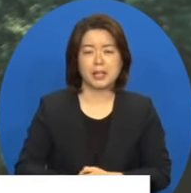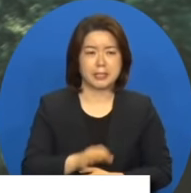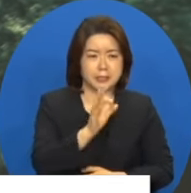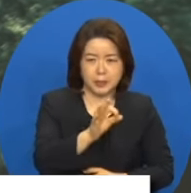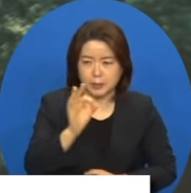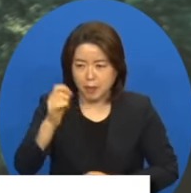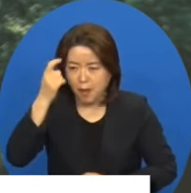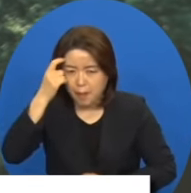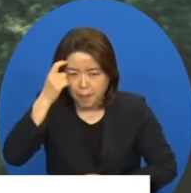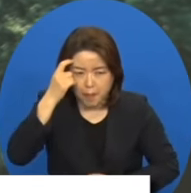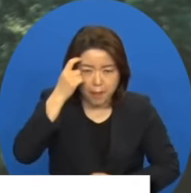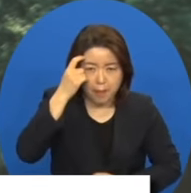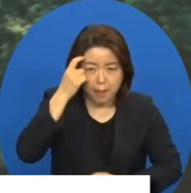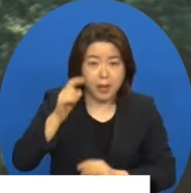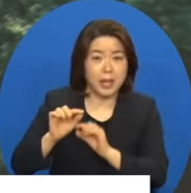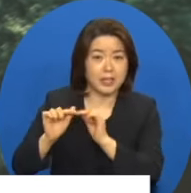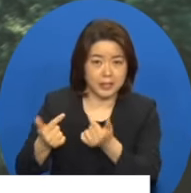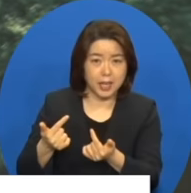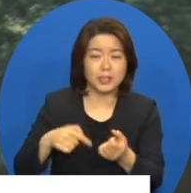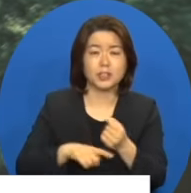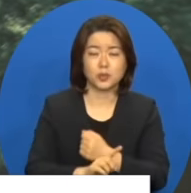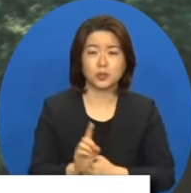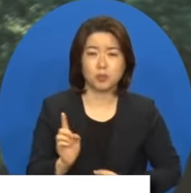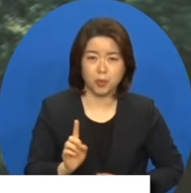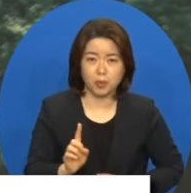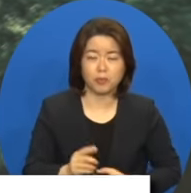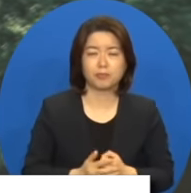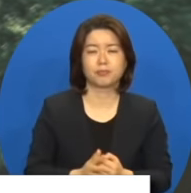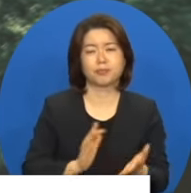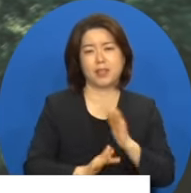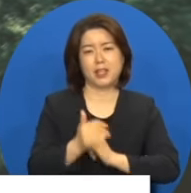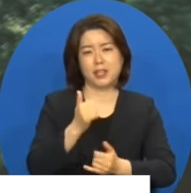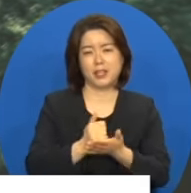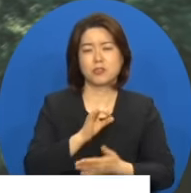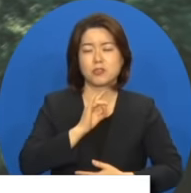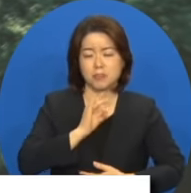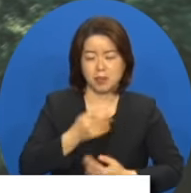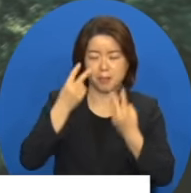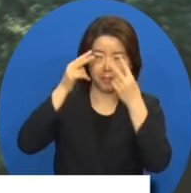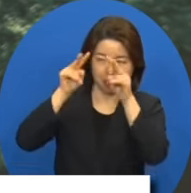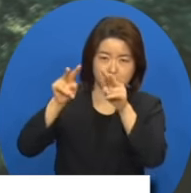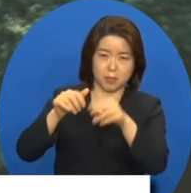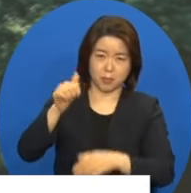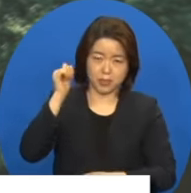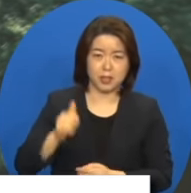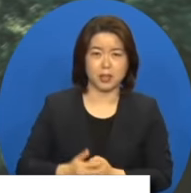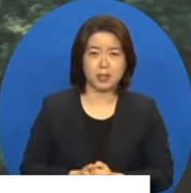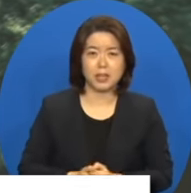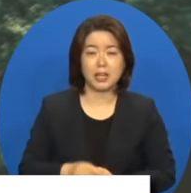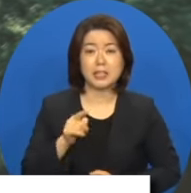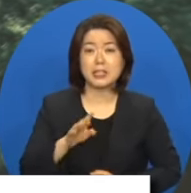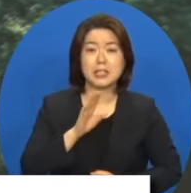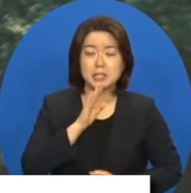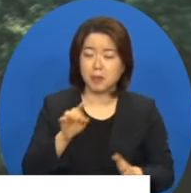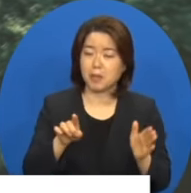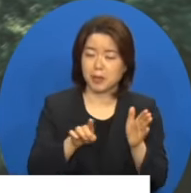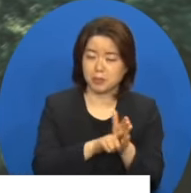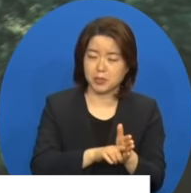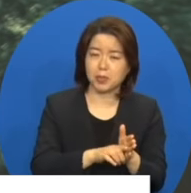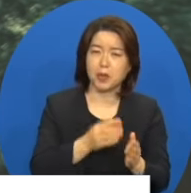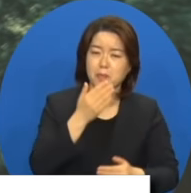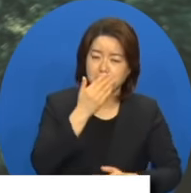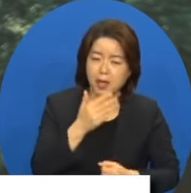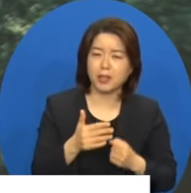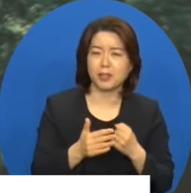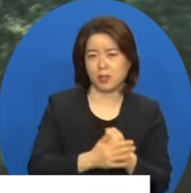돈돈하고 연연하지 않을 수 있었던 것도 예수님만 바라봅시다. 그게 정말 믿어졌기